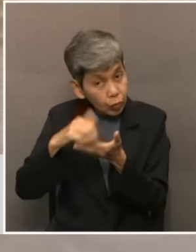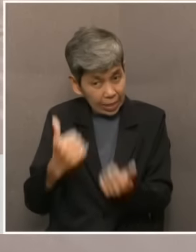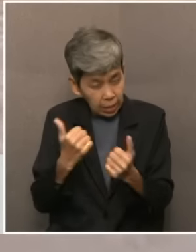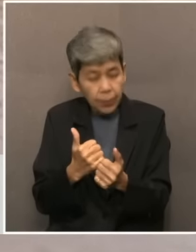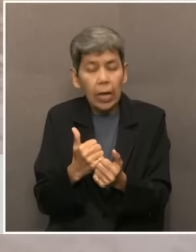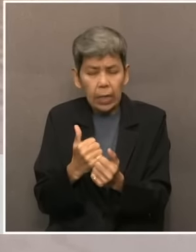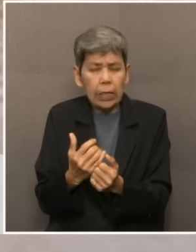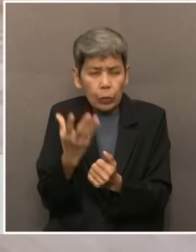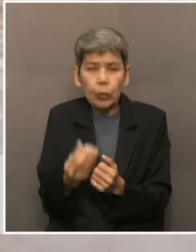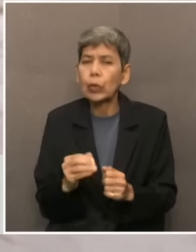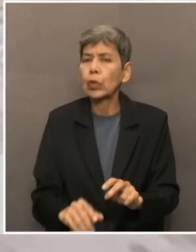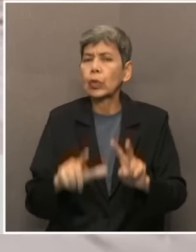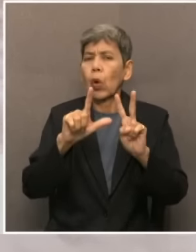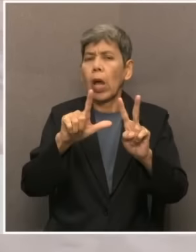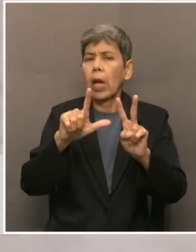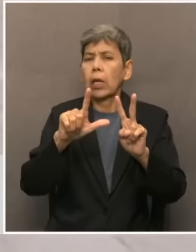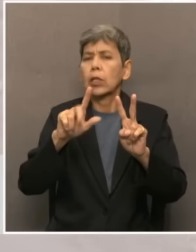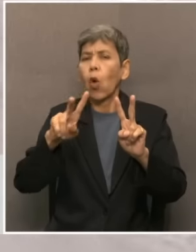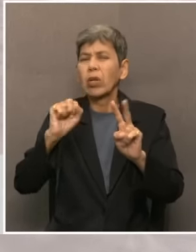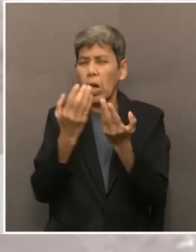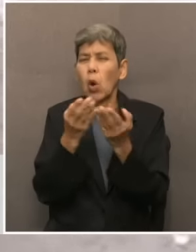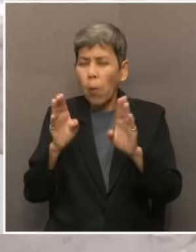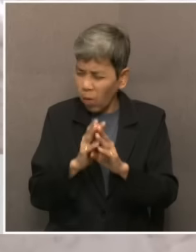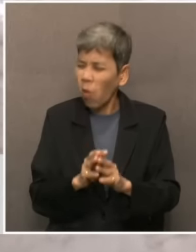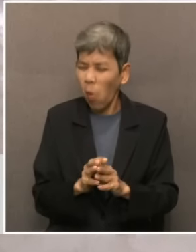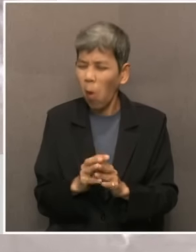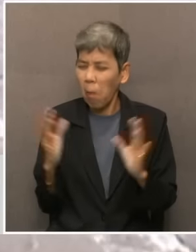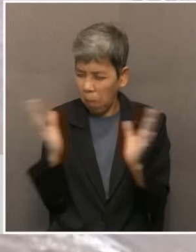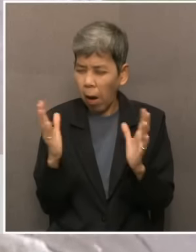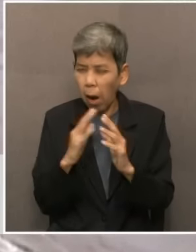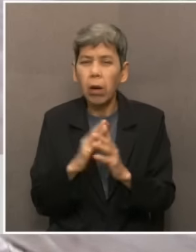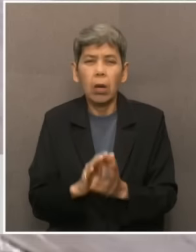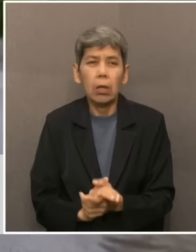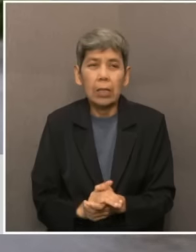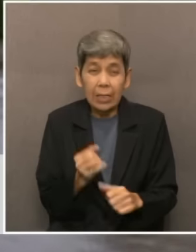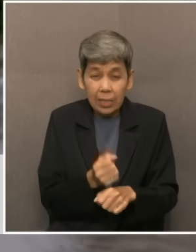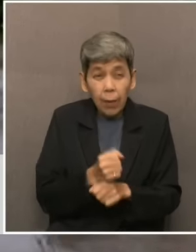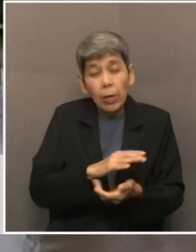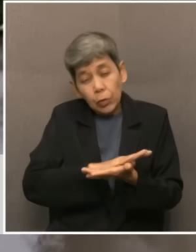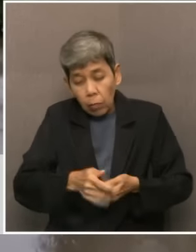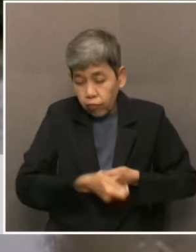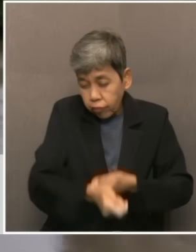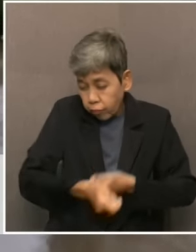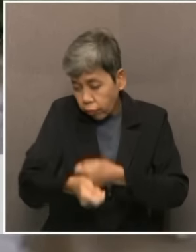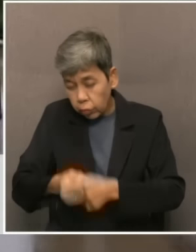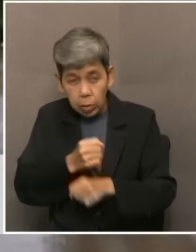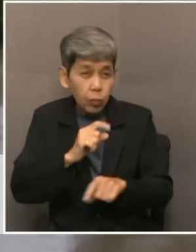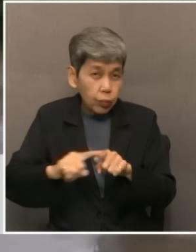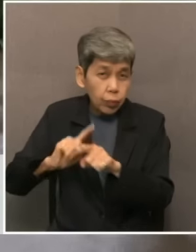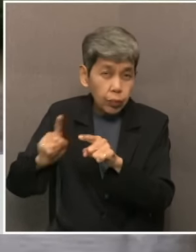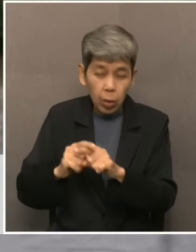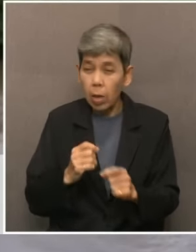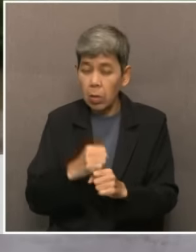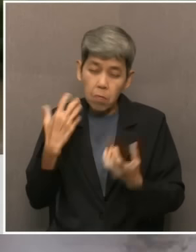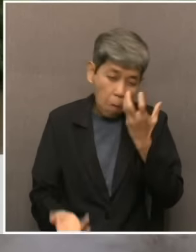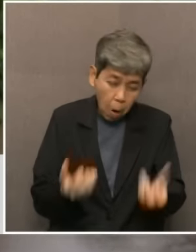2 ล้าน 2,000 หลัคาเรือนซึถึเยอะมากอยู่เดียนะครับแต่การทำคามสะอาดเก็บกวาด ส้างความเสยหายสร้างประหั